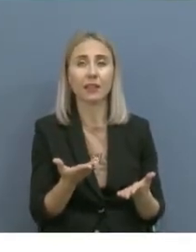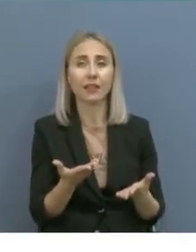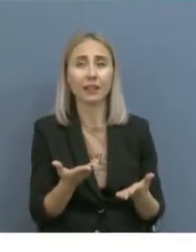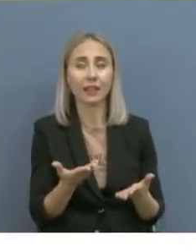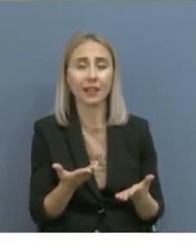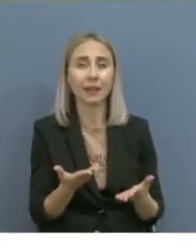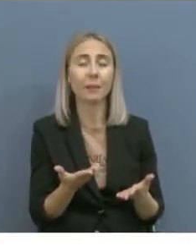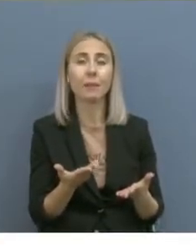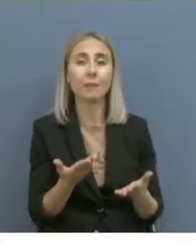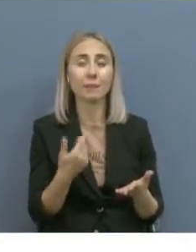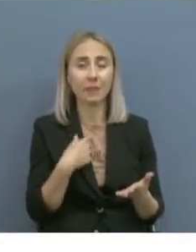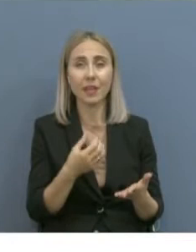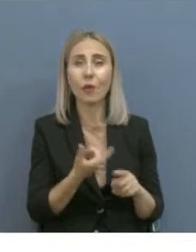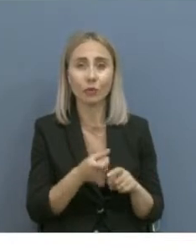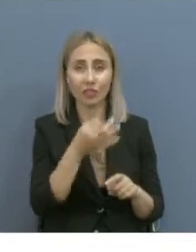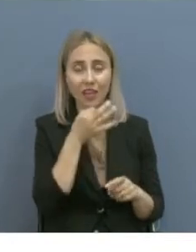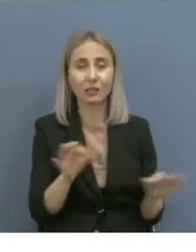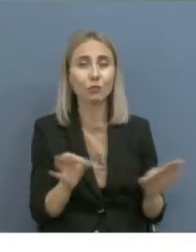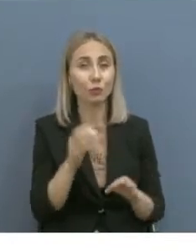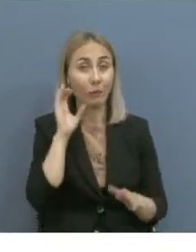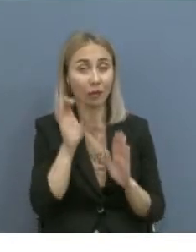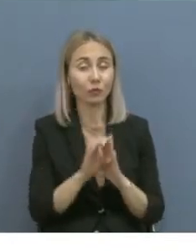тыңдаған. Қандай жақсы шертін тыңдаған.